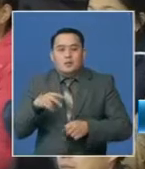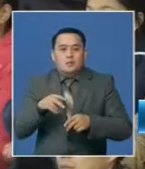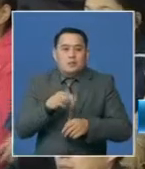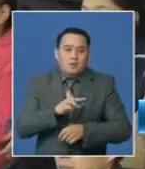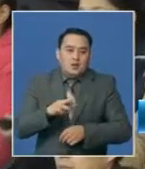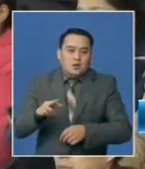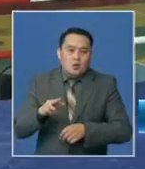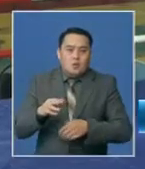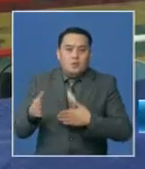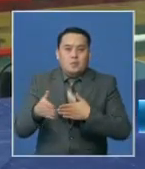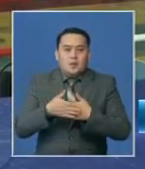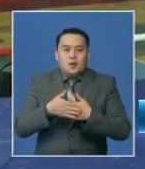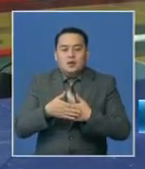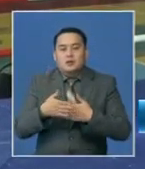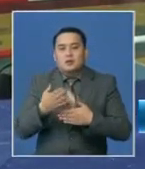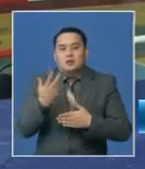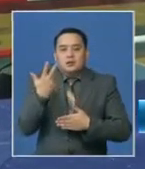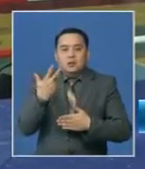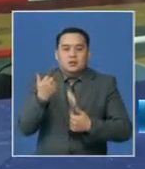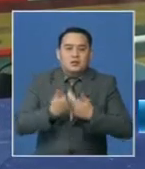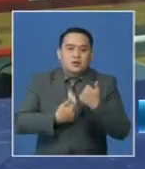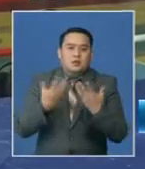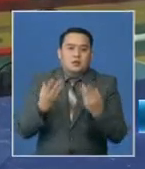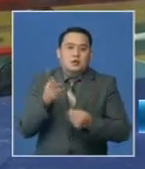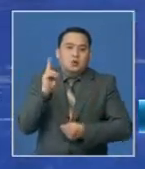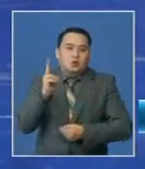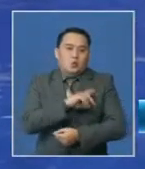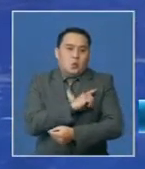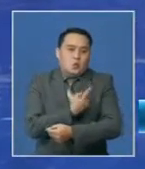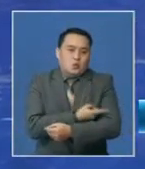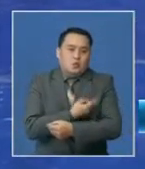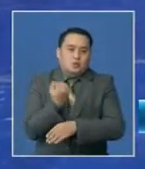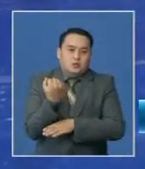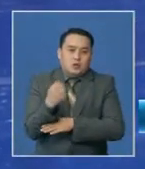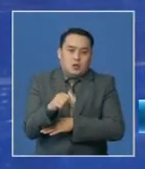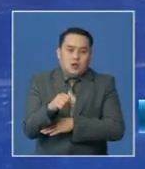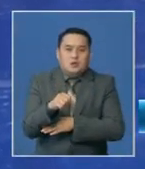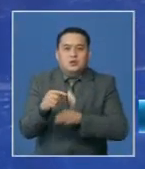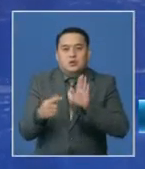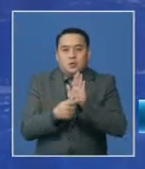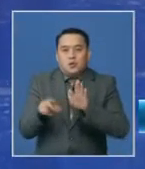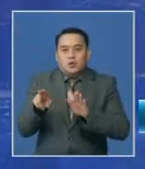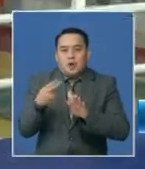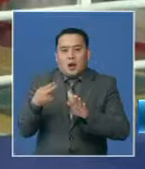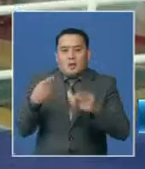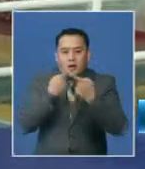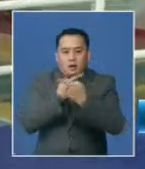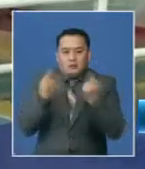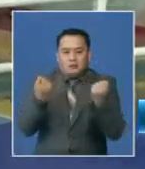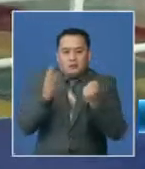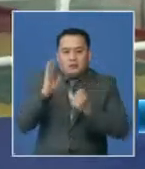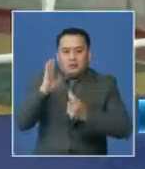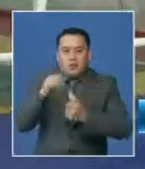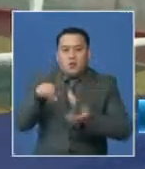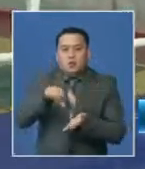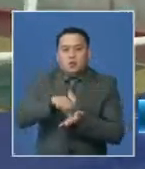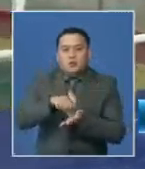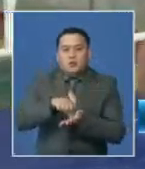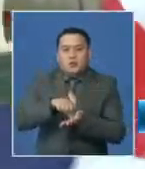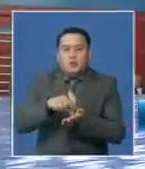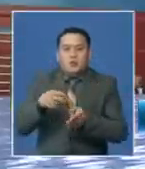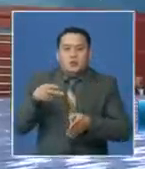и Алматы, а также Восточно-Казахстанской, Жамбылской, Карагандинской, Кызылординской и Павлодарской области. На ринге